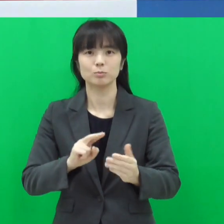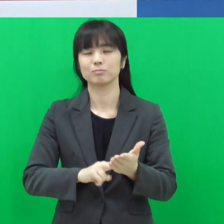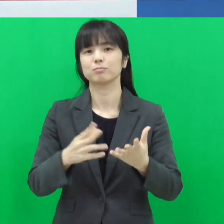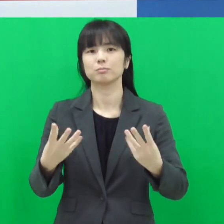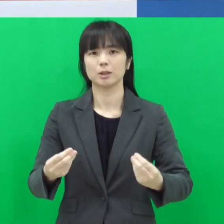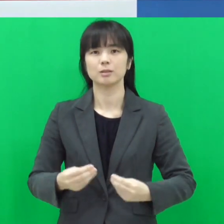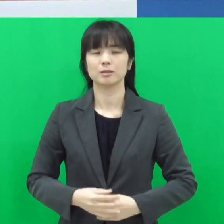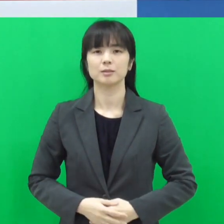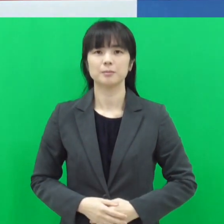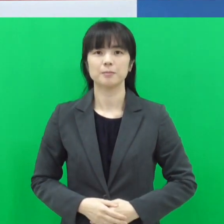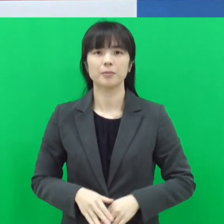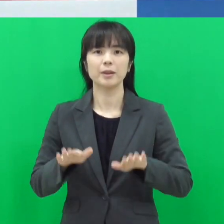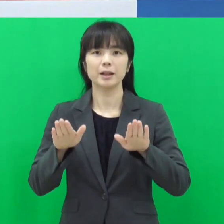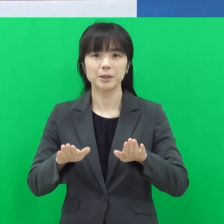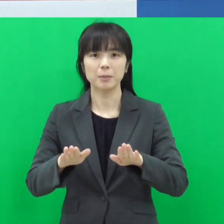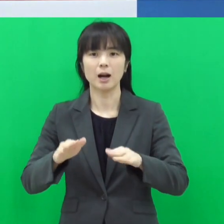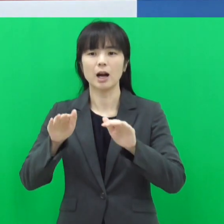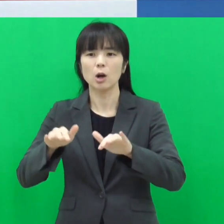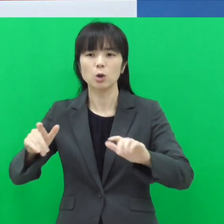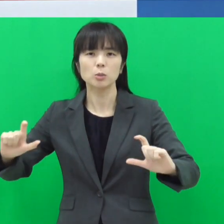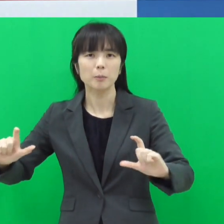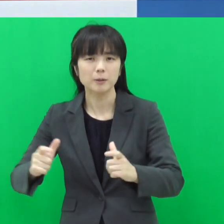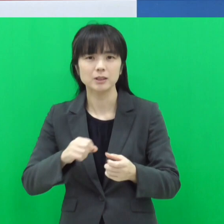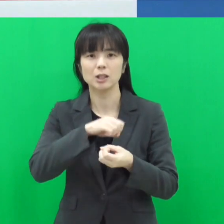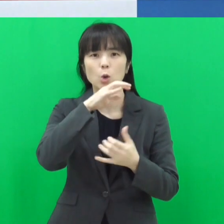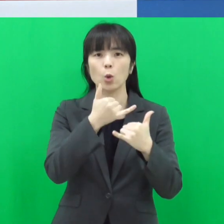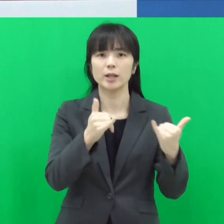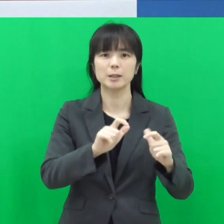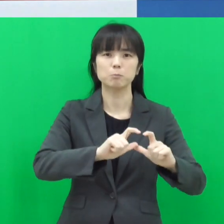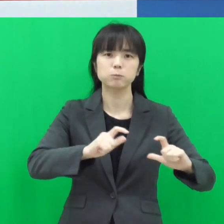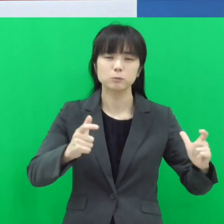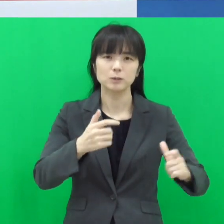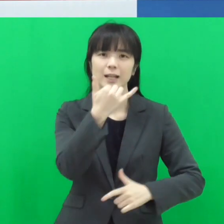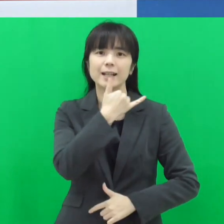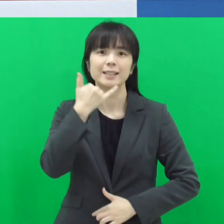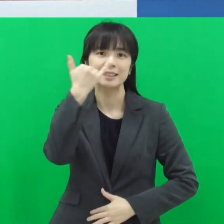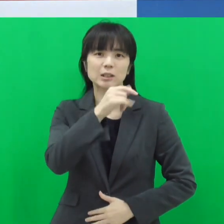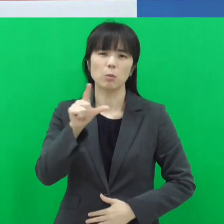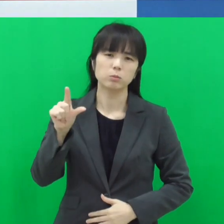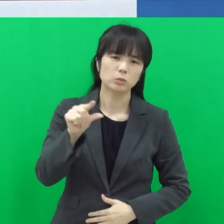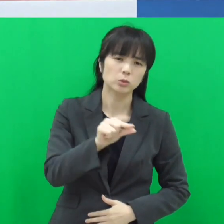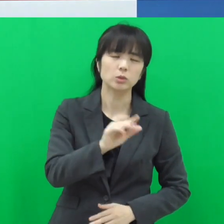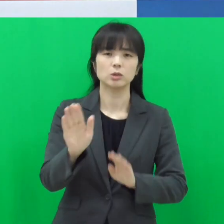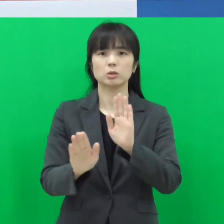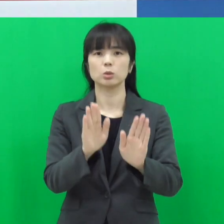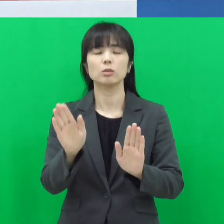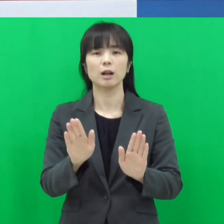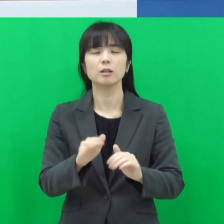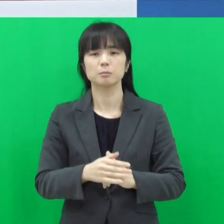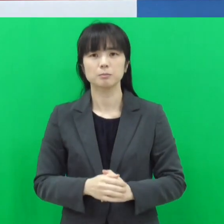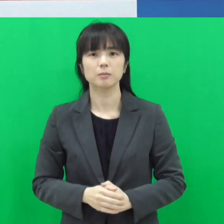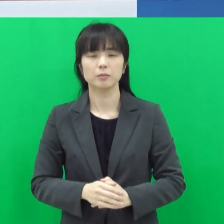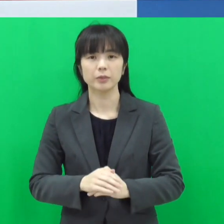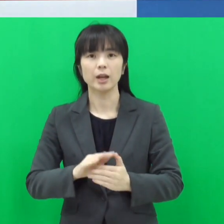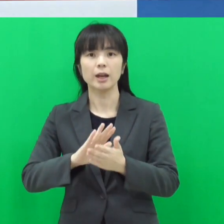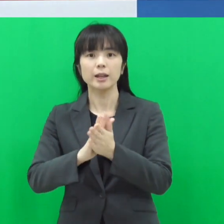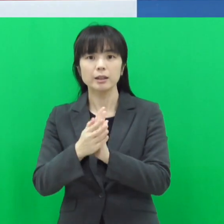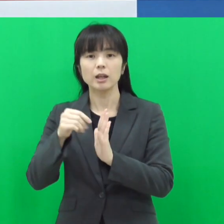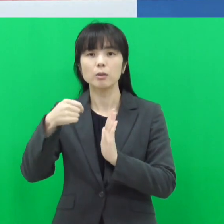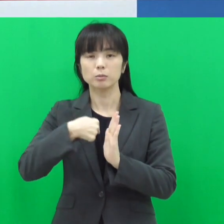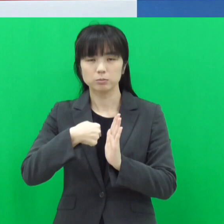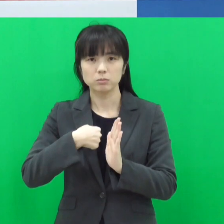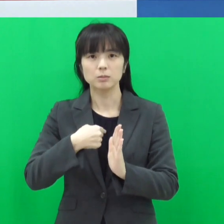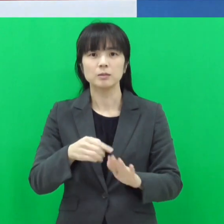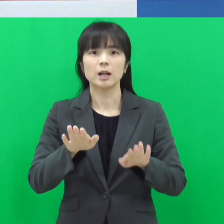。少子高齢化や人口減少が進む中、県では現在東京都有楽町